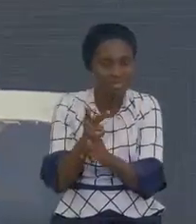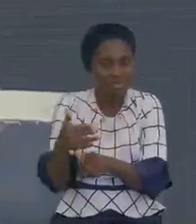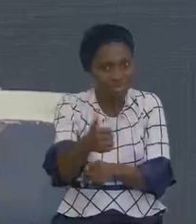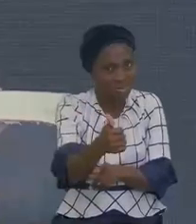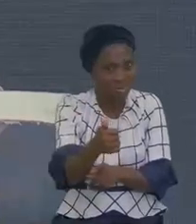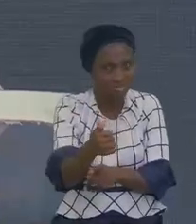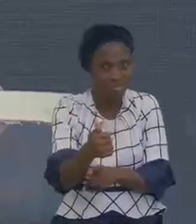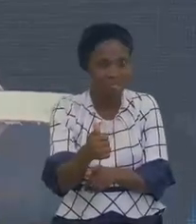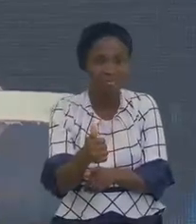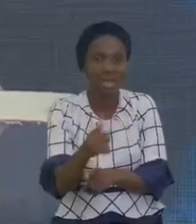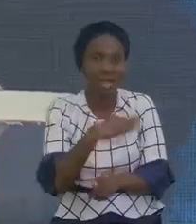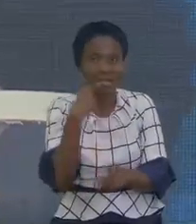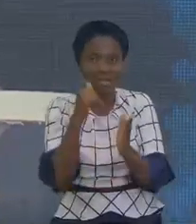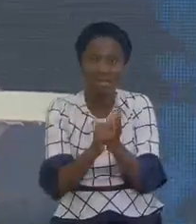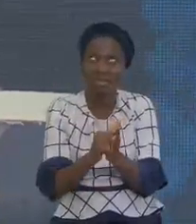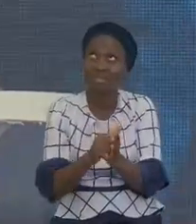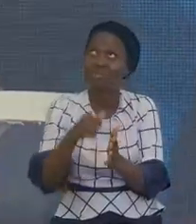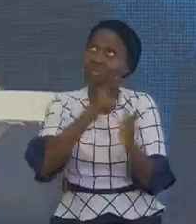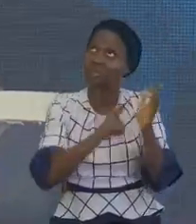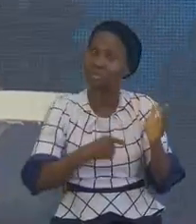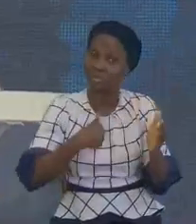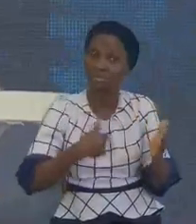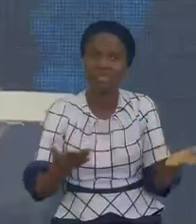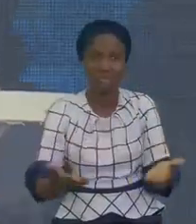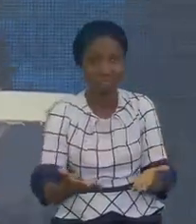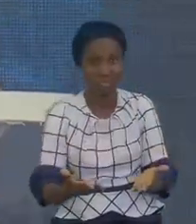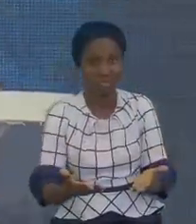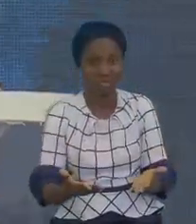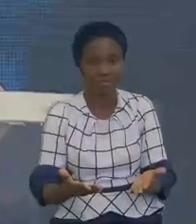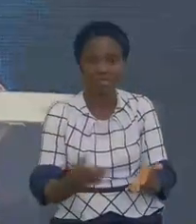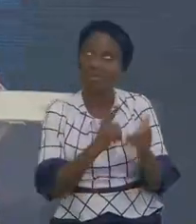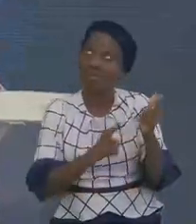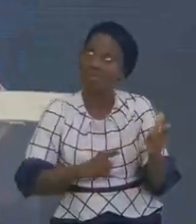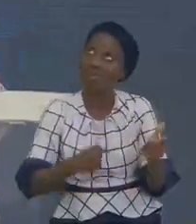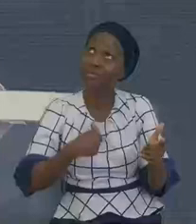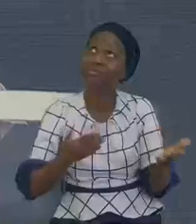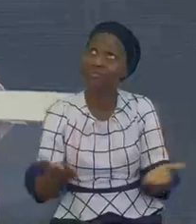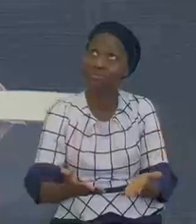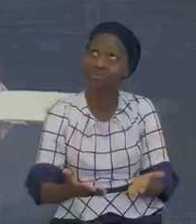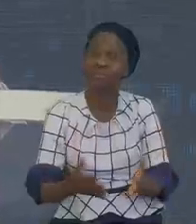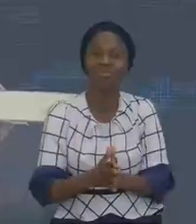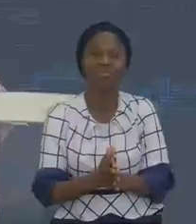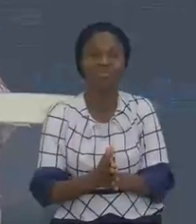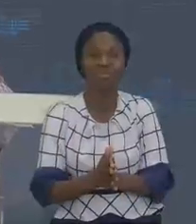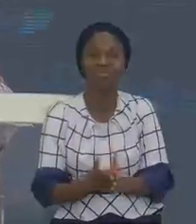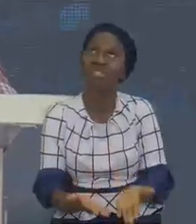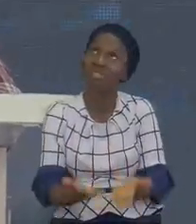Seigneur, me voici. Seigneur, me voici. Élève-moi. Amène-moi plus